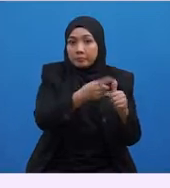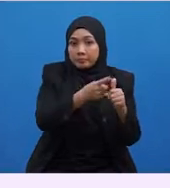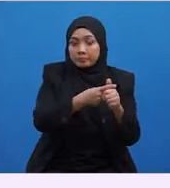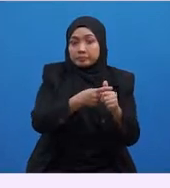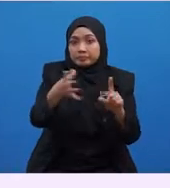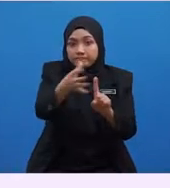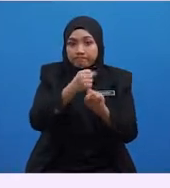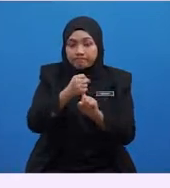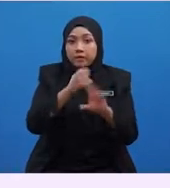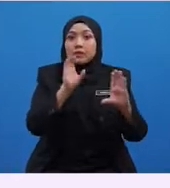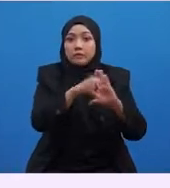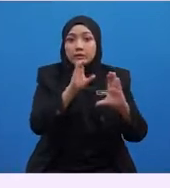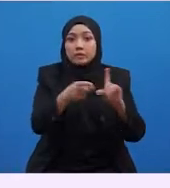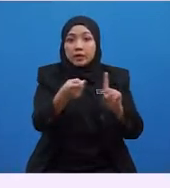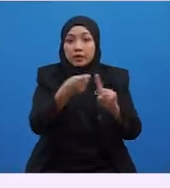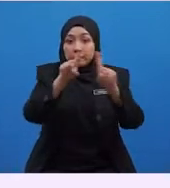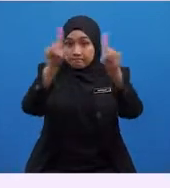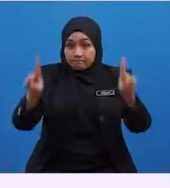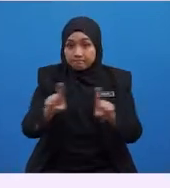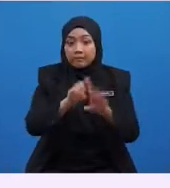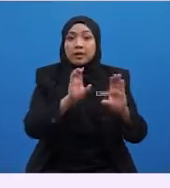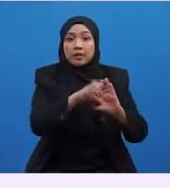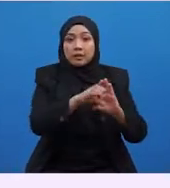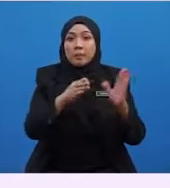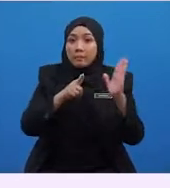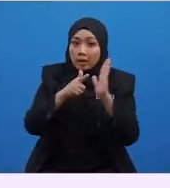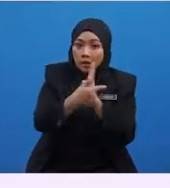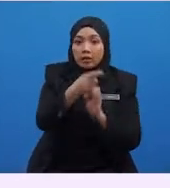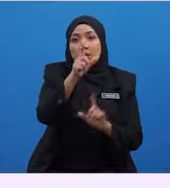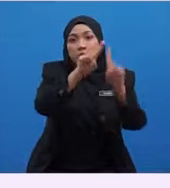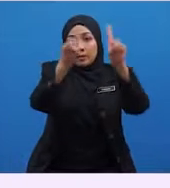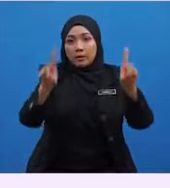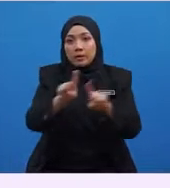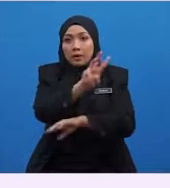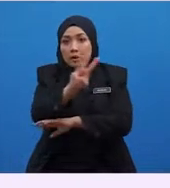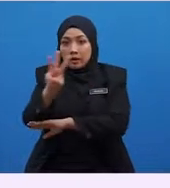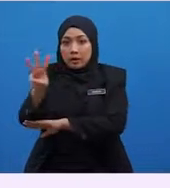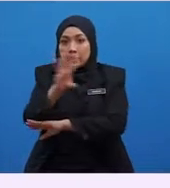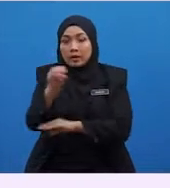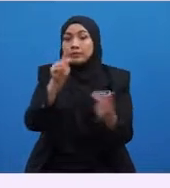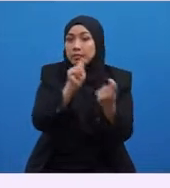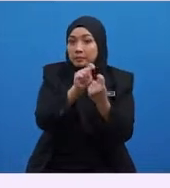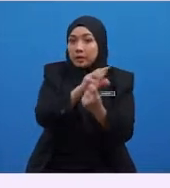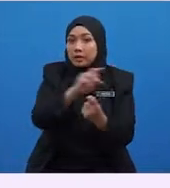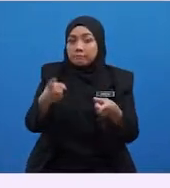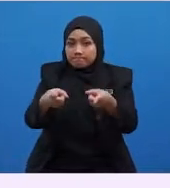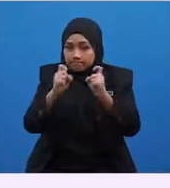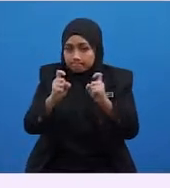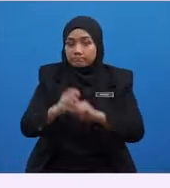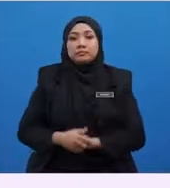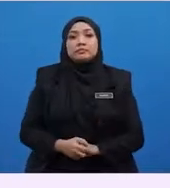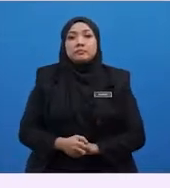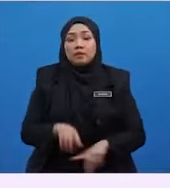mencapai data dari pangkalan data melalui laman web dengan tepat dan pantas.